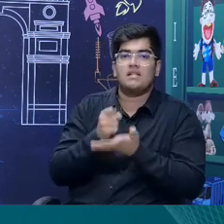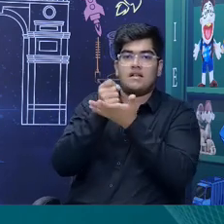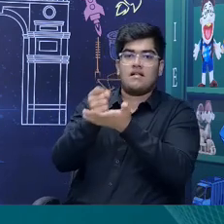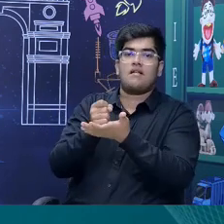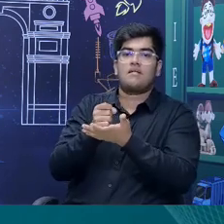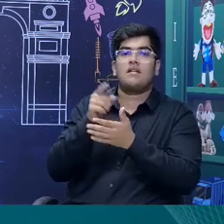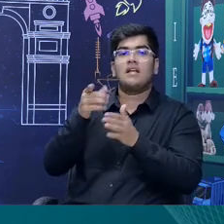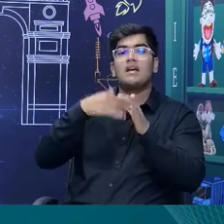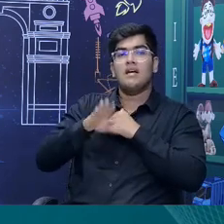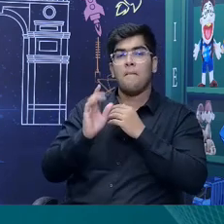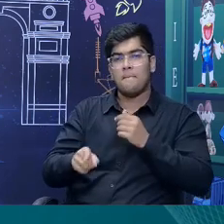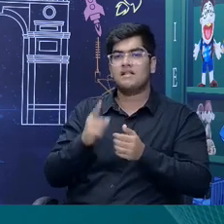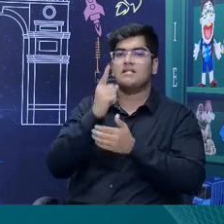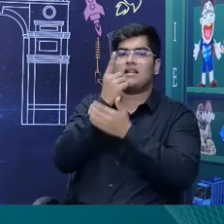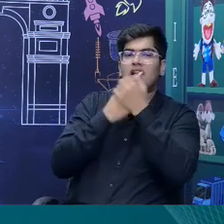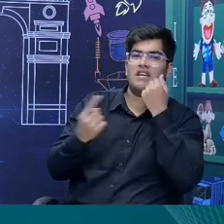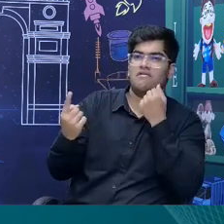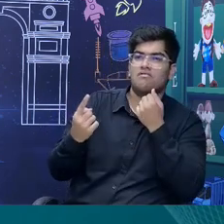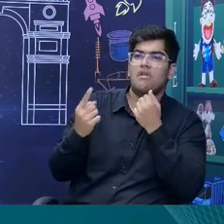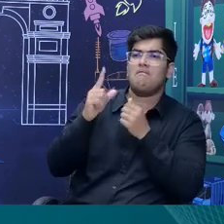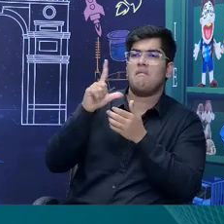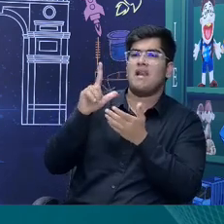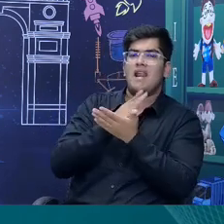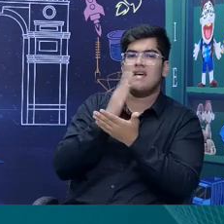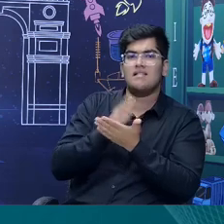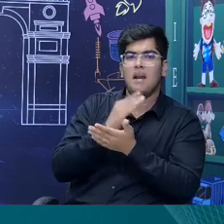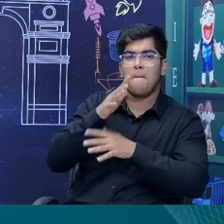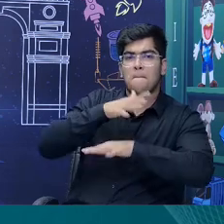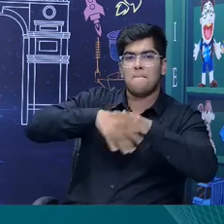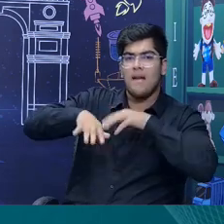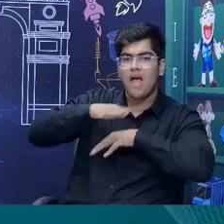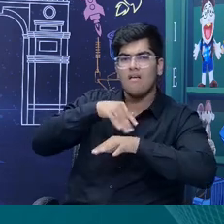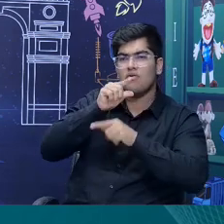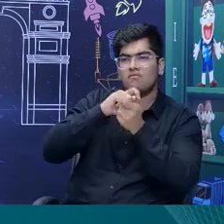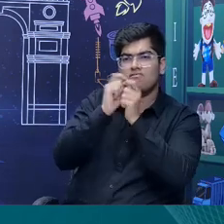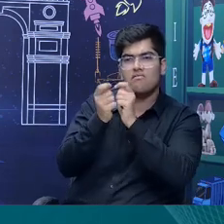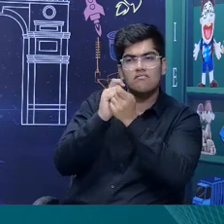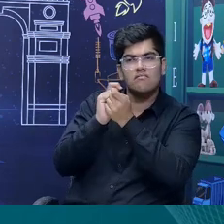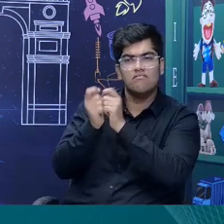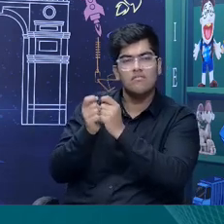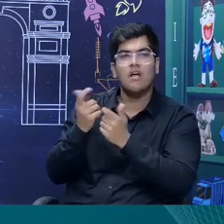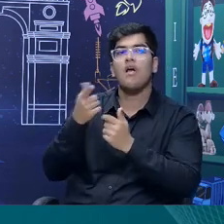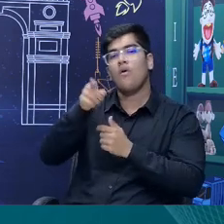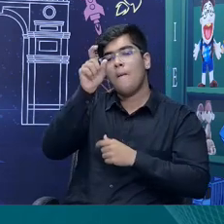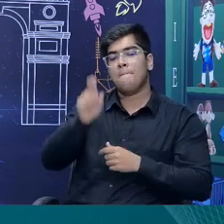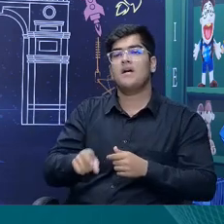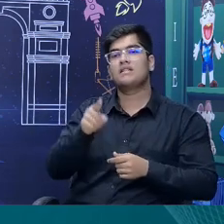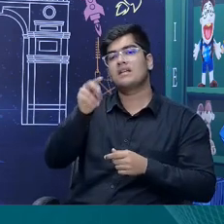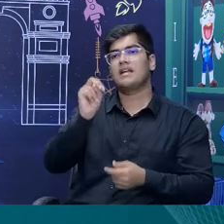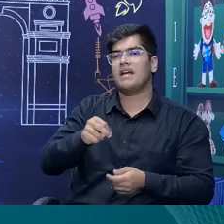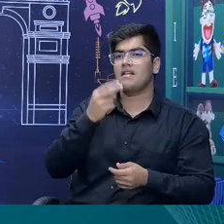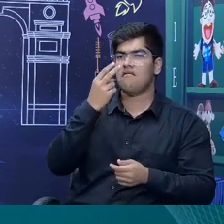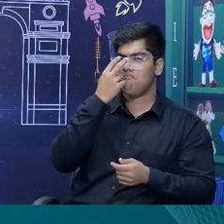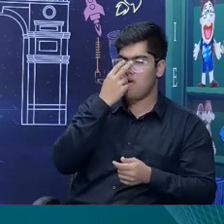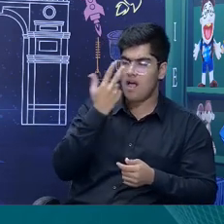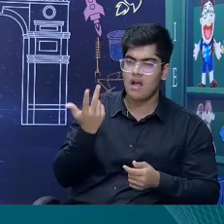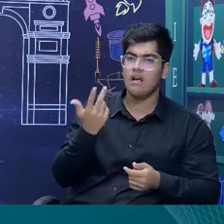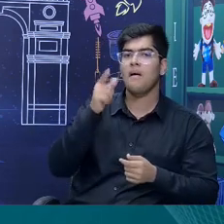इंडिविजुअल लेसन प्लांस ताकि हर लर्नर की नीड कटर हो सके चाहे वो विजुअल लर्नर हो चाहे वो